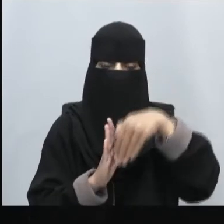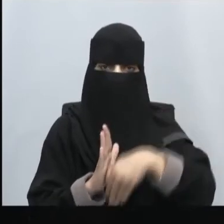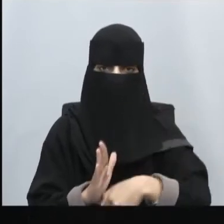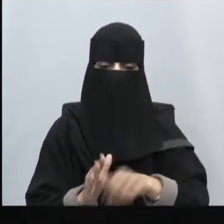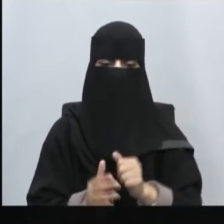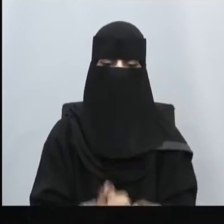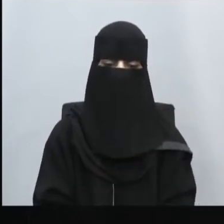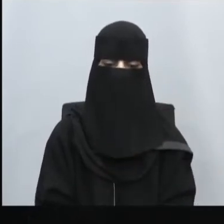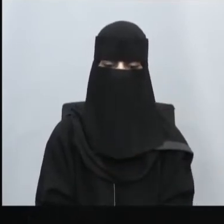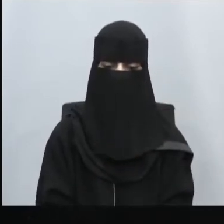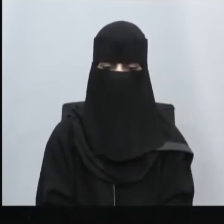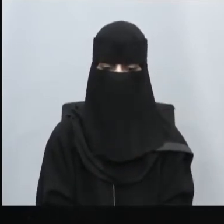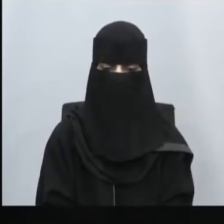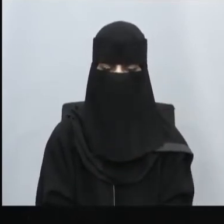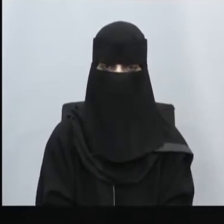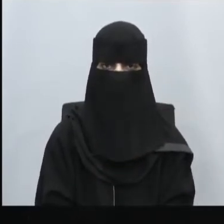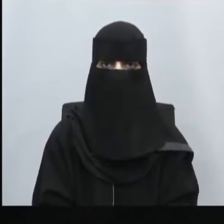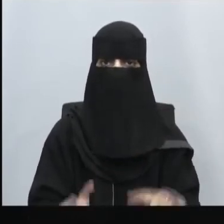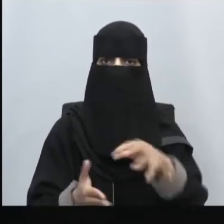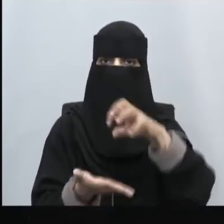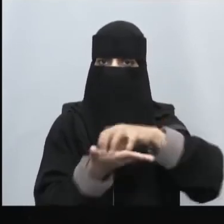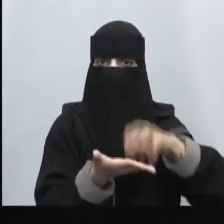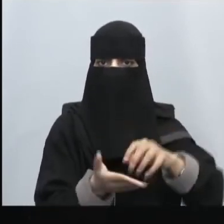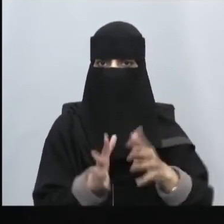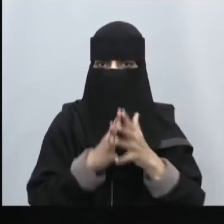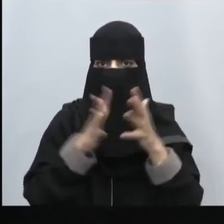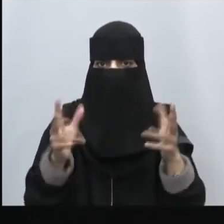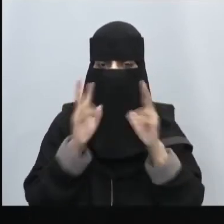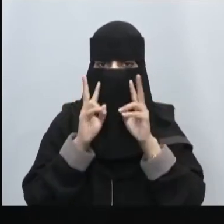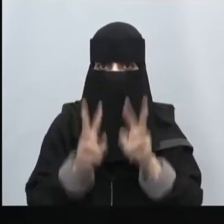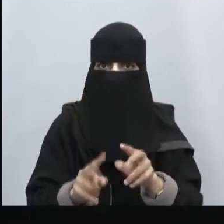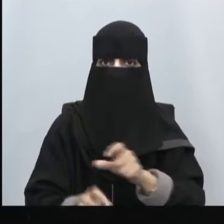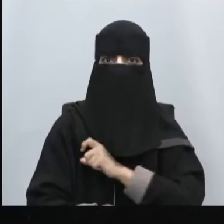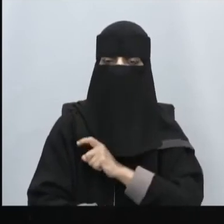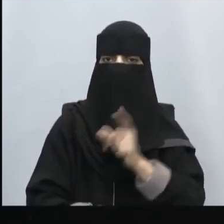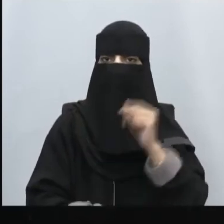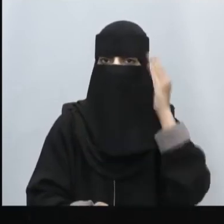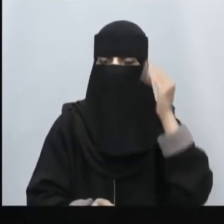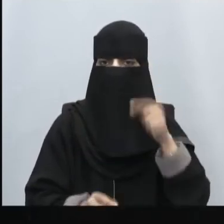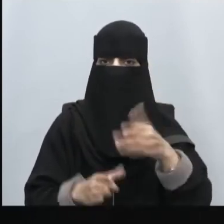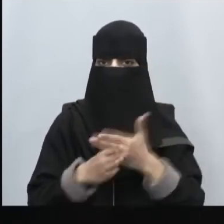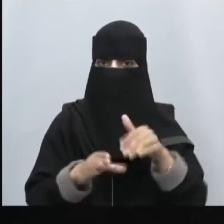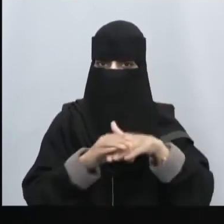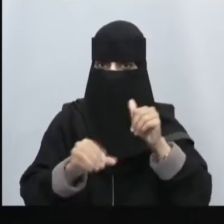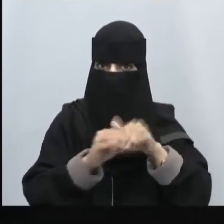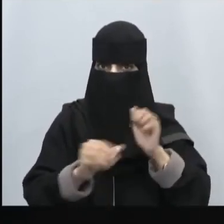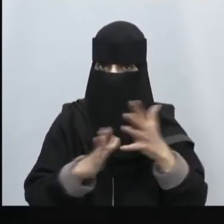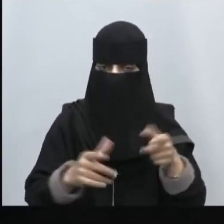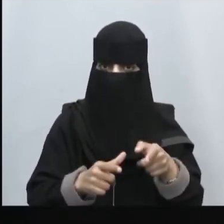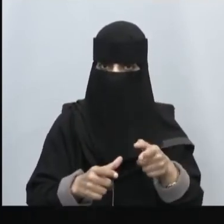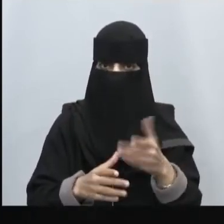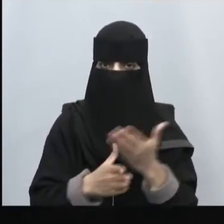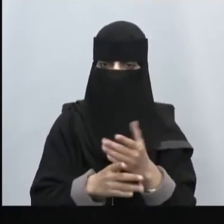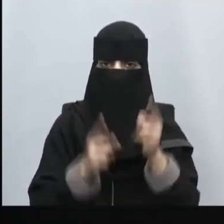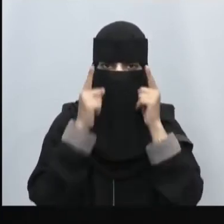عهدها هذه الدويلات الكثيره الطلاب وطالباتي والتي انفصلت عن الخلافه العباسيه كانت لديهم